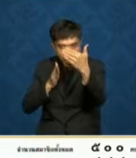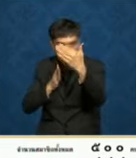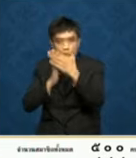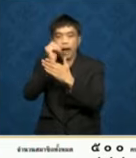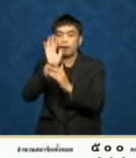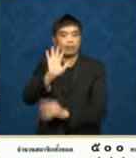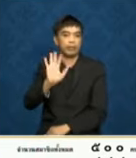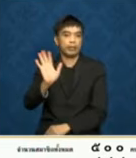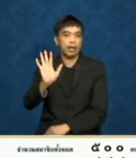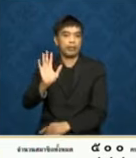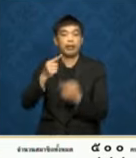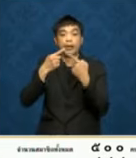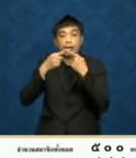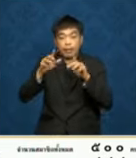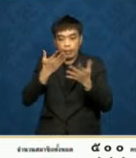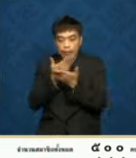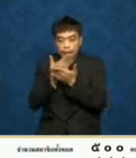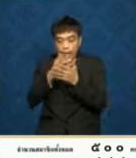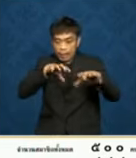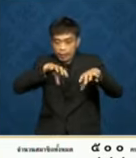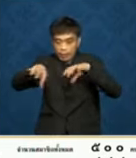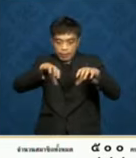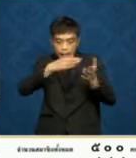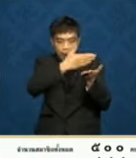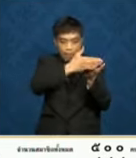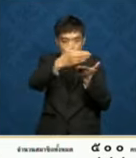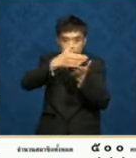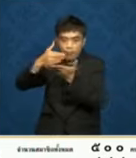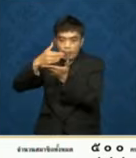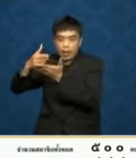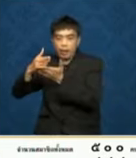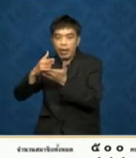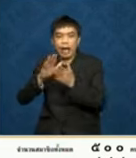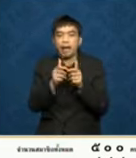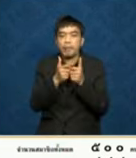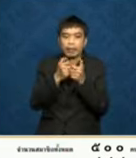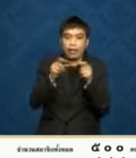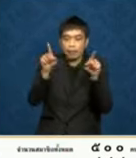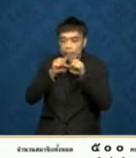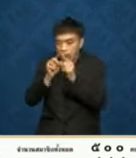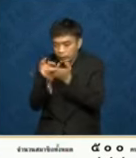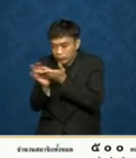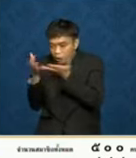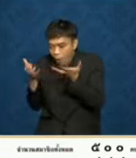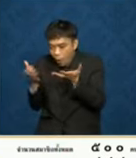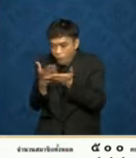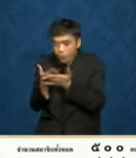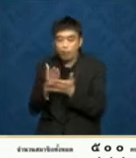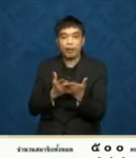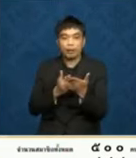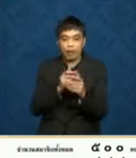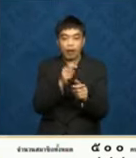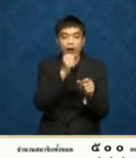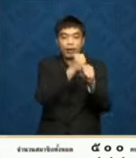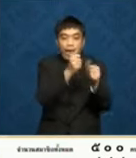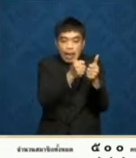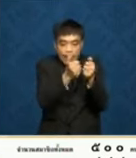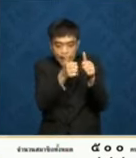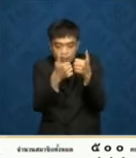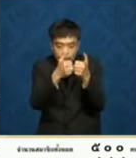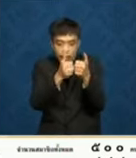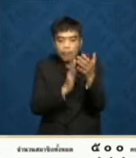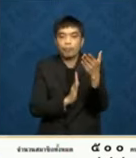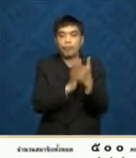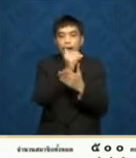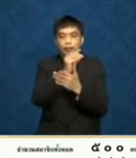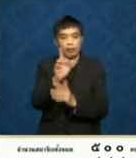เพระการจดสันงบประมาณ มไมใช่การเล่นเกม Pay to Win แบบแกนารกครัทุ่งเงิซือของไปยัไก็ชนะแต่มนเปรียบ